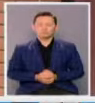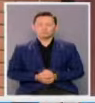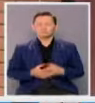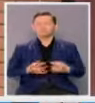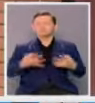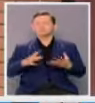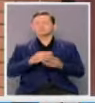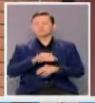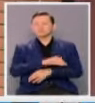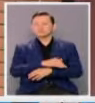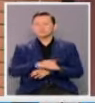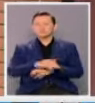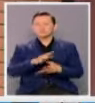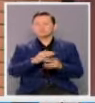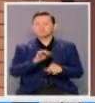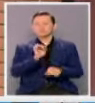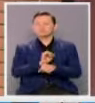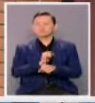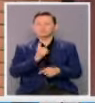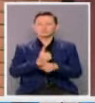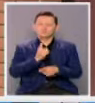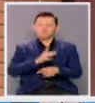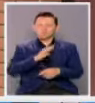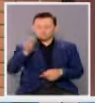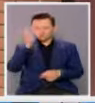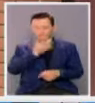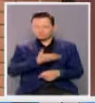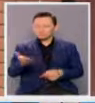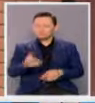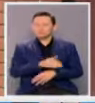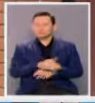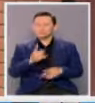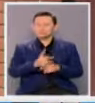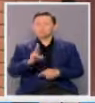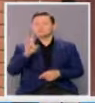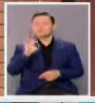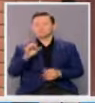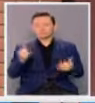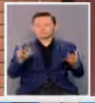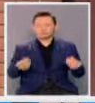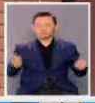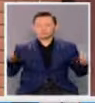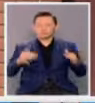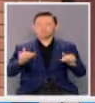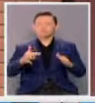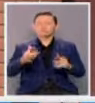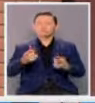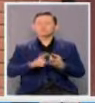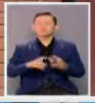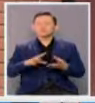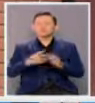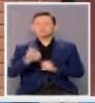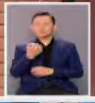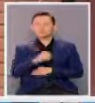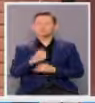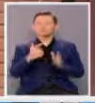атын беруге шектеу қойылып отырғаны белгілі. Тұрғанменен осы ұйымдастырылып отырған шаралар ұлы жеңістің